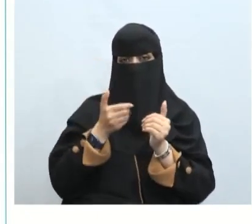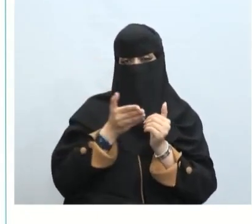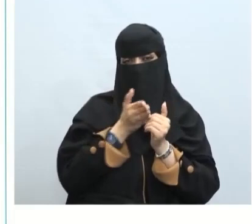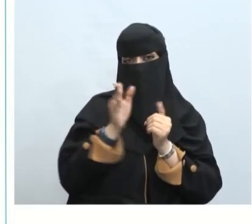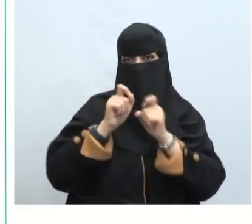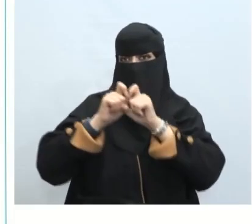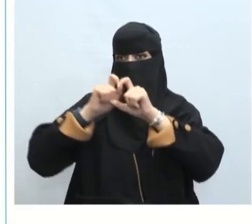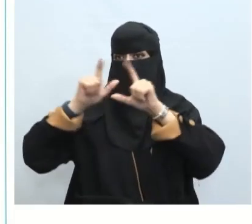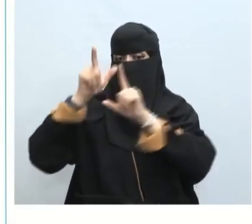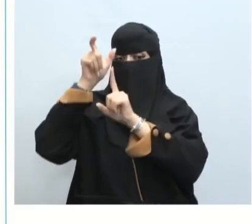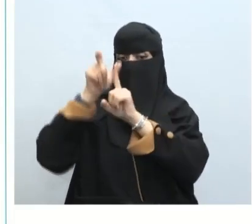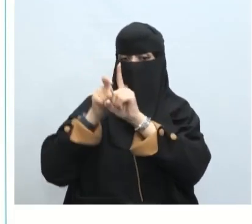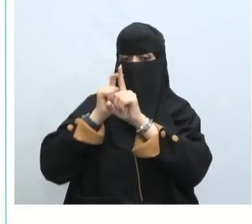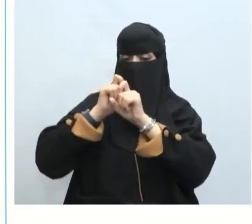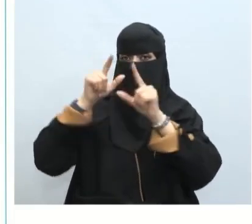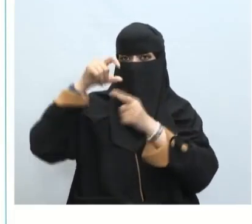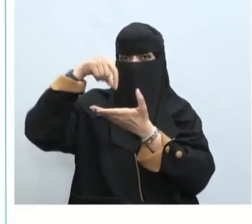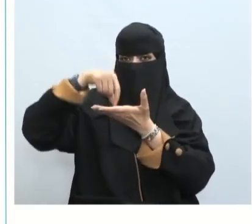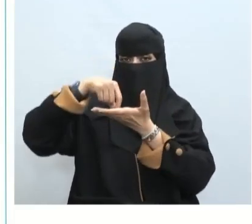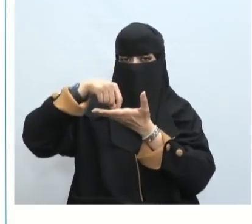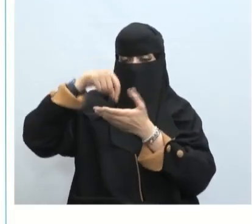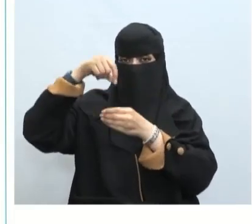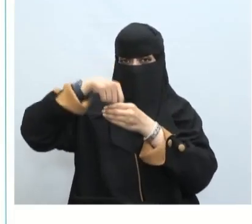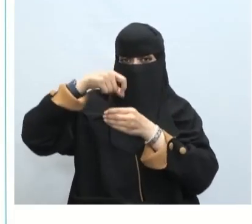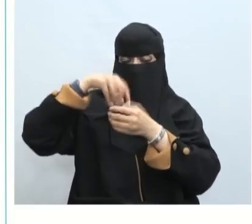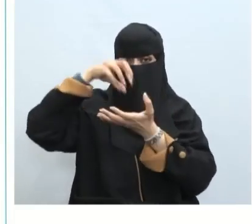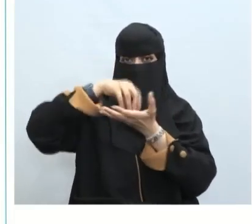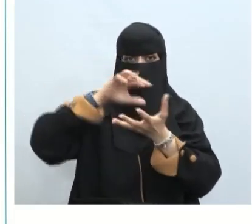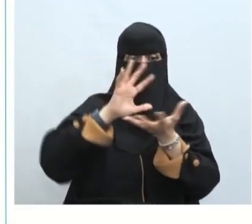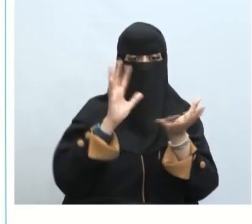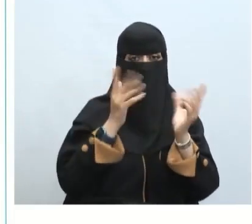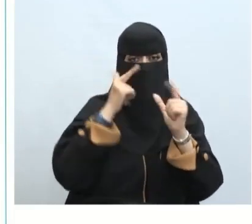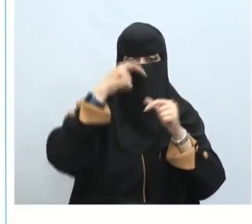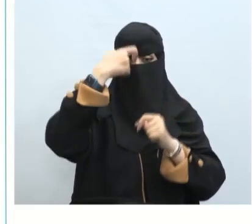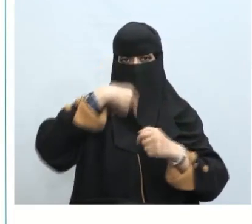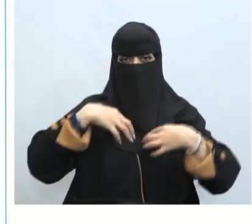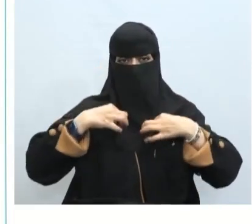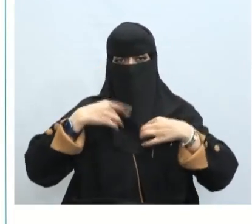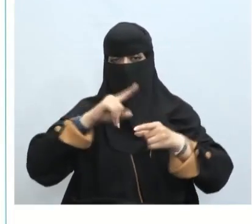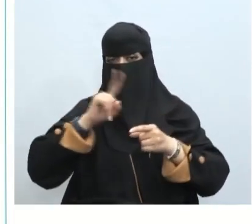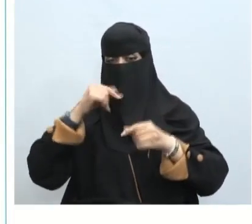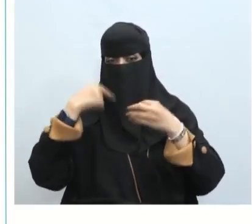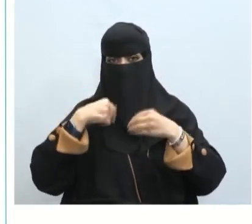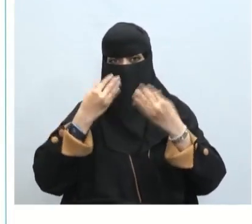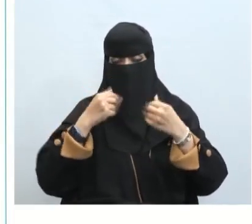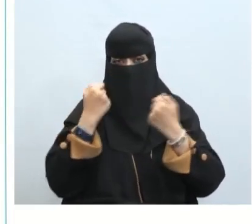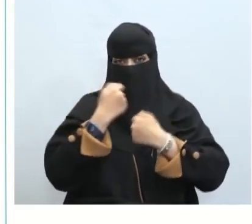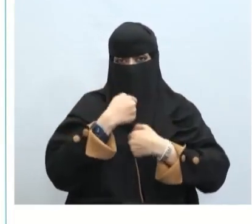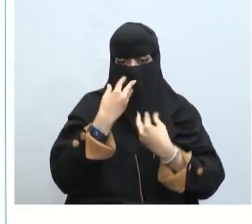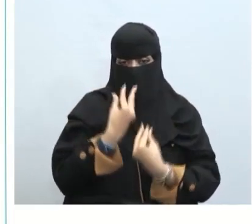اثنين تجنب الظهور في الاماكن العامه بذيئه ولباس غير محتشم